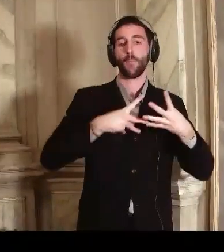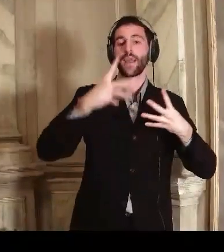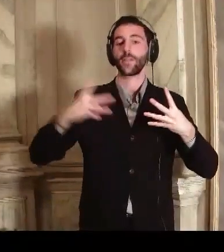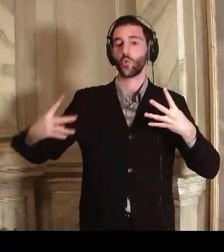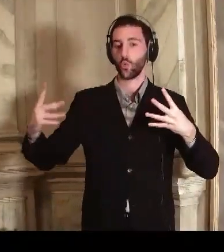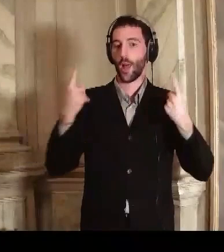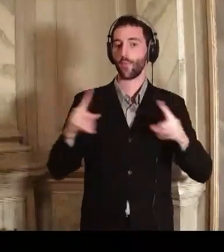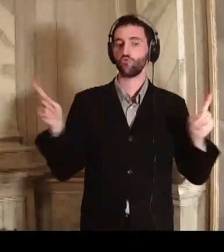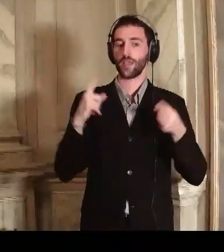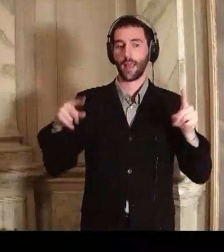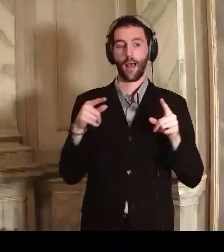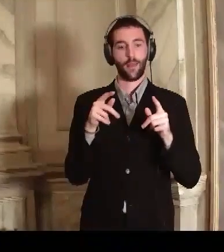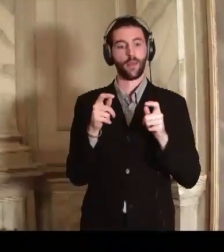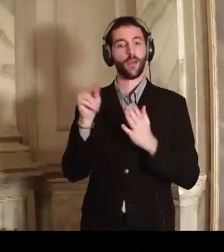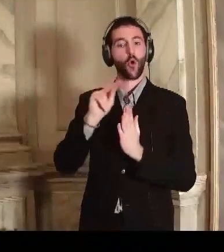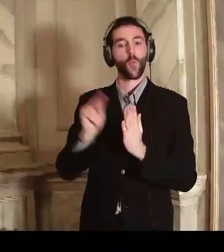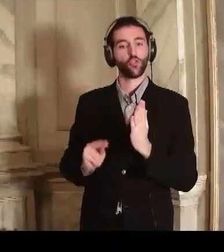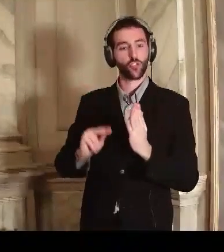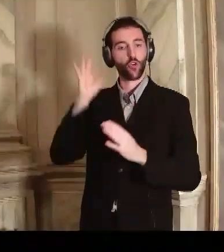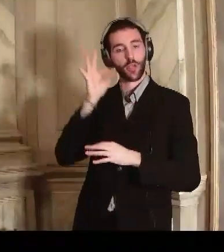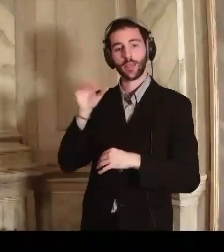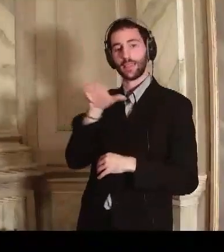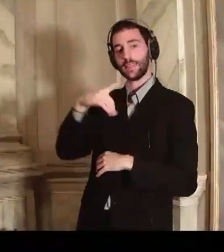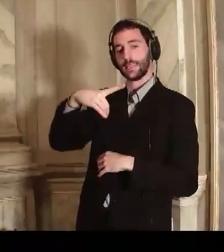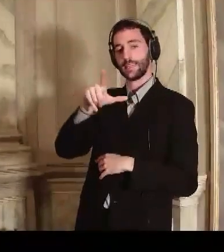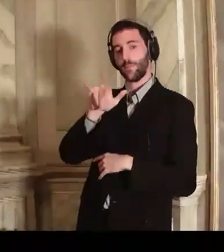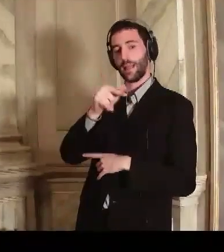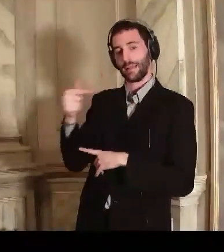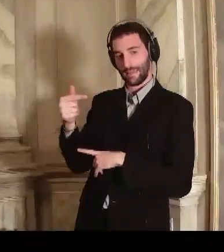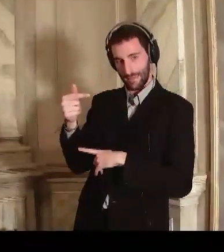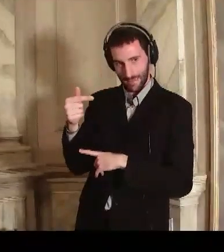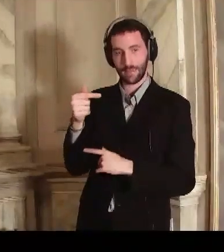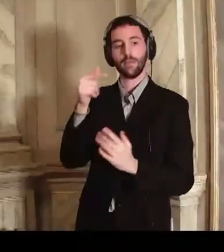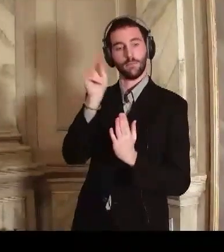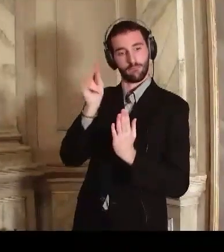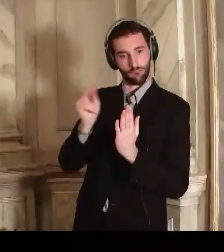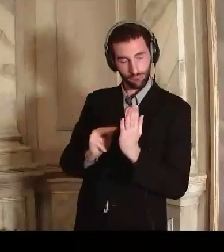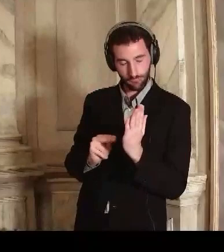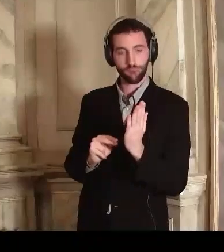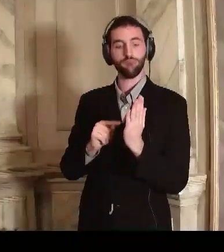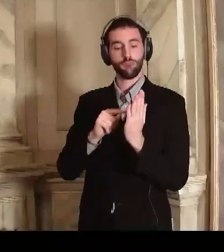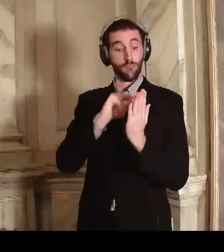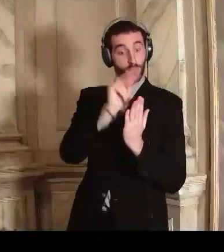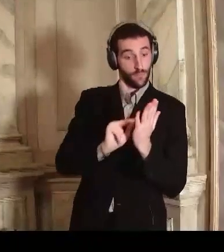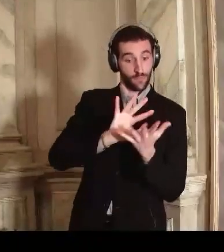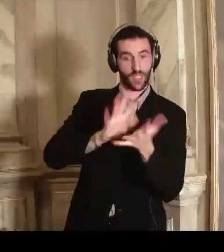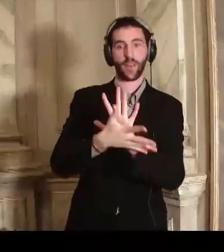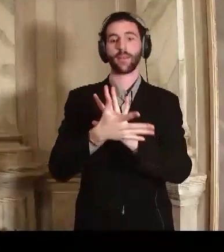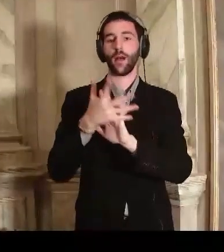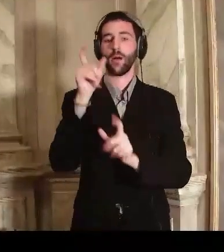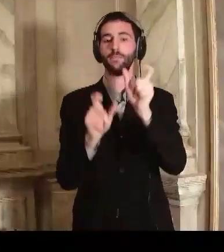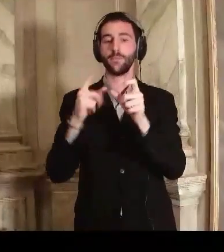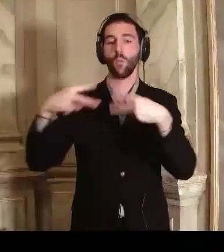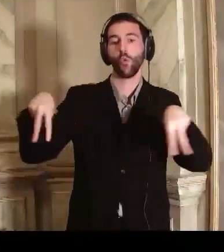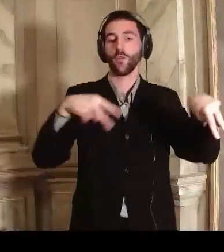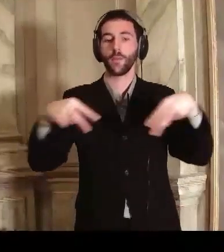compositore britannico Scanner, Split costituirà una stimolante meditazione strutturale trasformata in movimento. Lo scorso anno Indigo Lune,